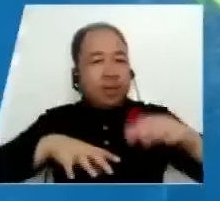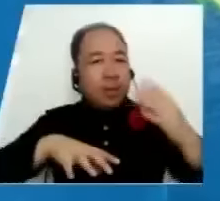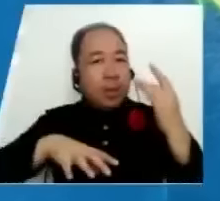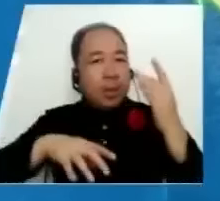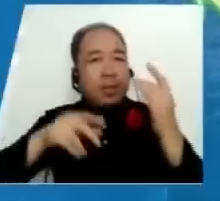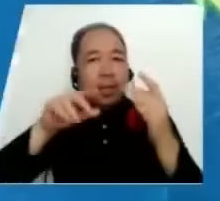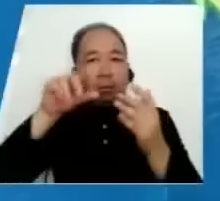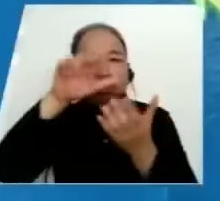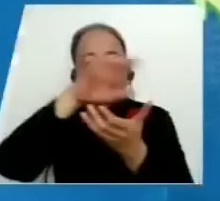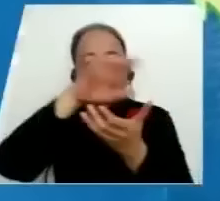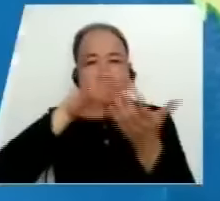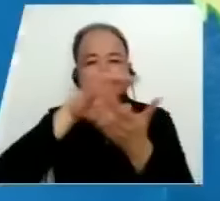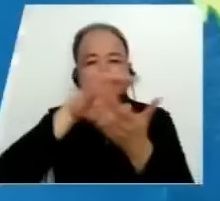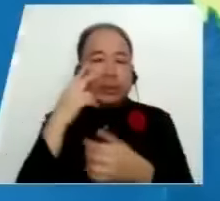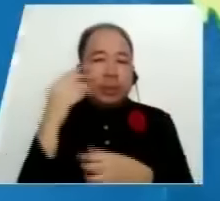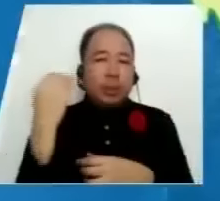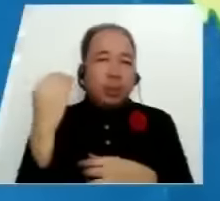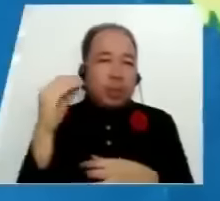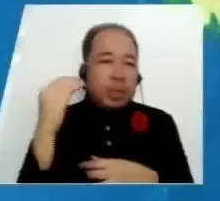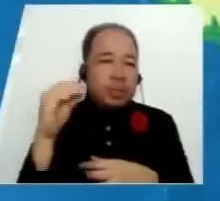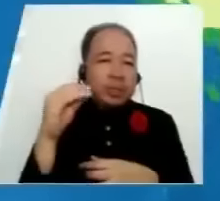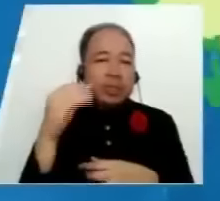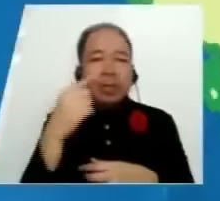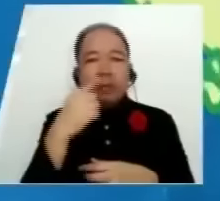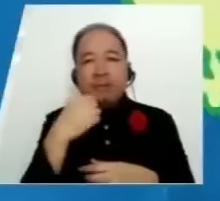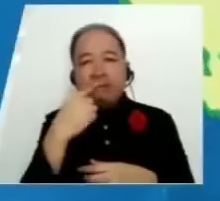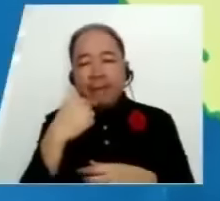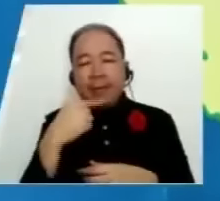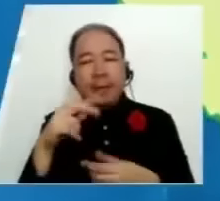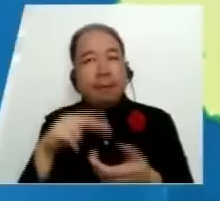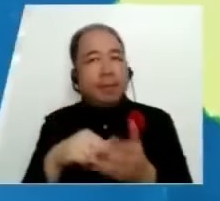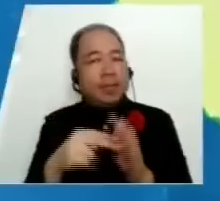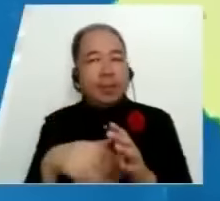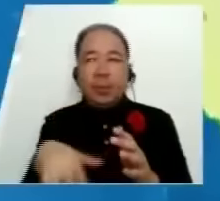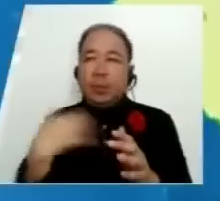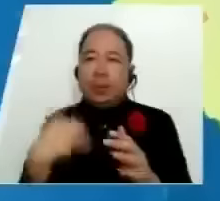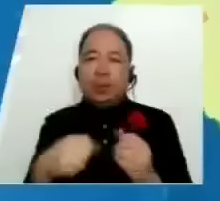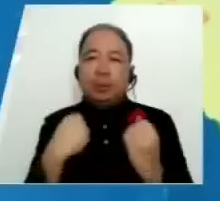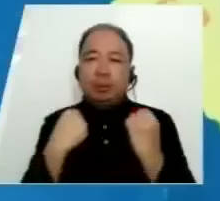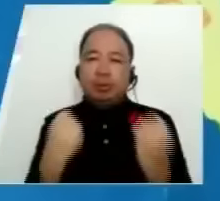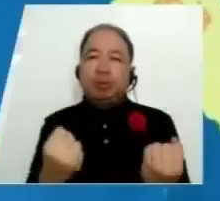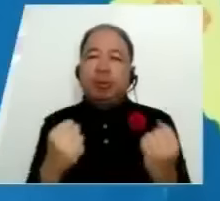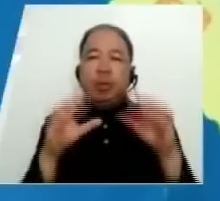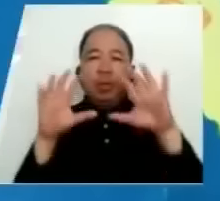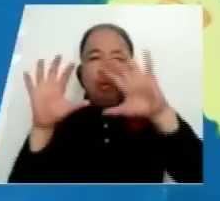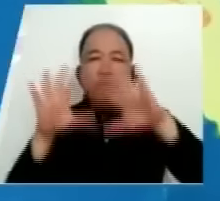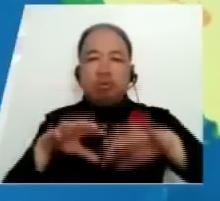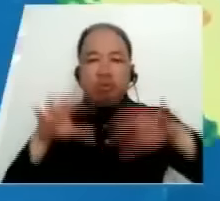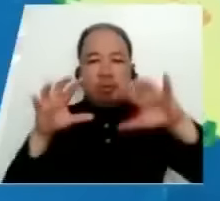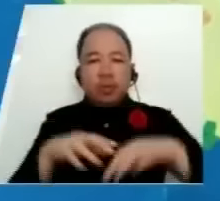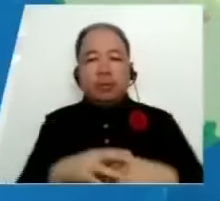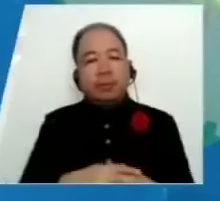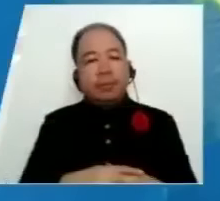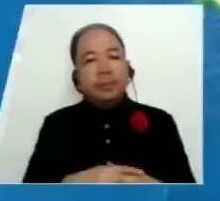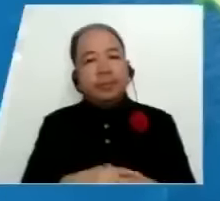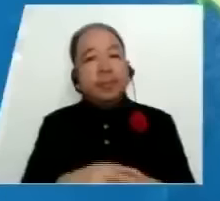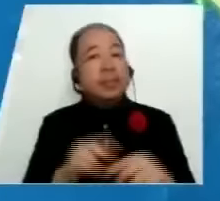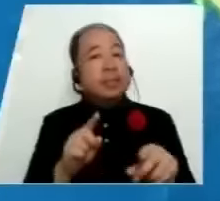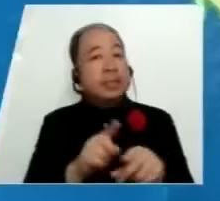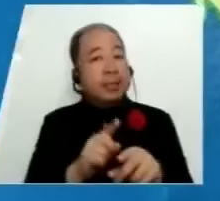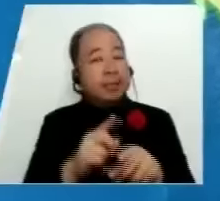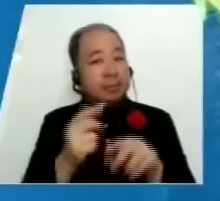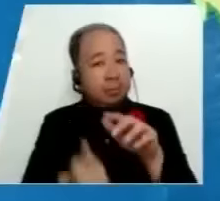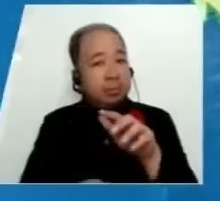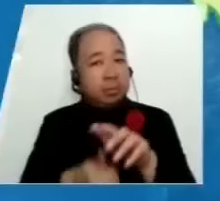pong orange, meron din pong kulay pula. So yan po, mga matitinding pag-ulan pa rin po yan mga kapuso. Inaasahan din po natin yan dito sa ilang bahagi